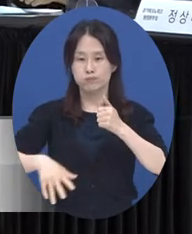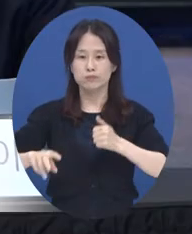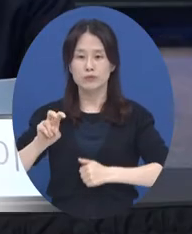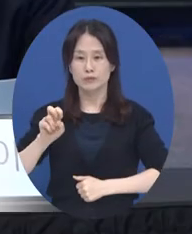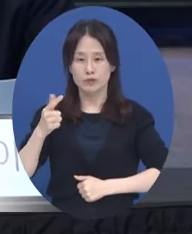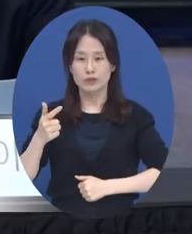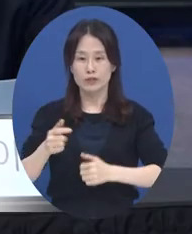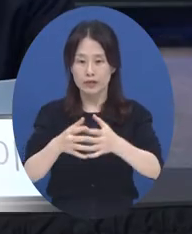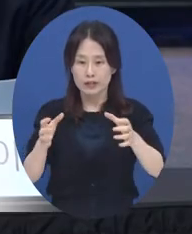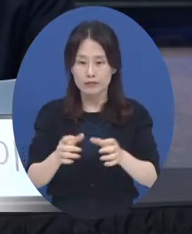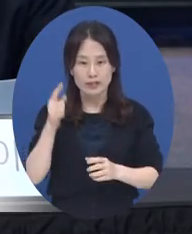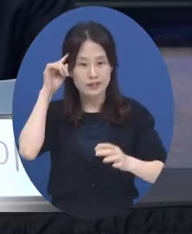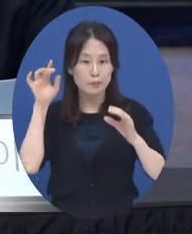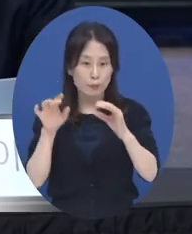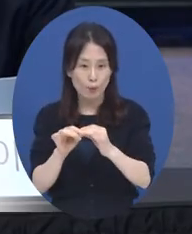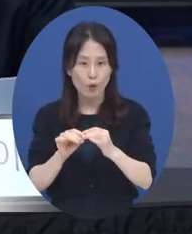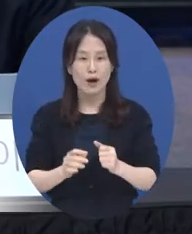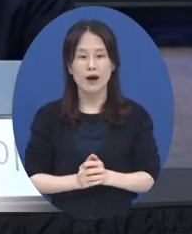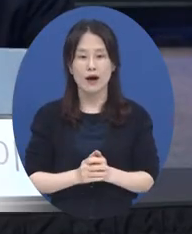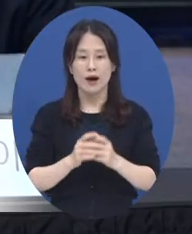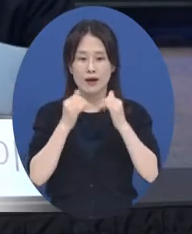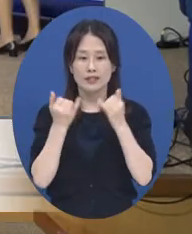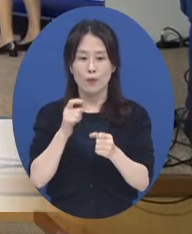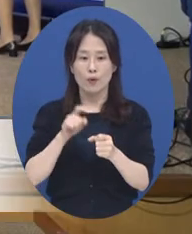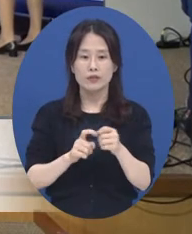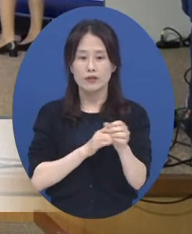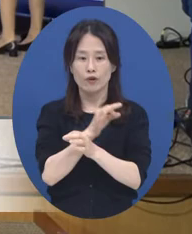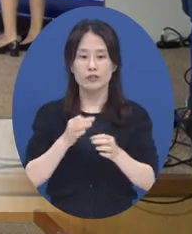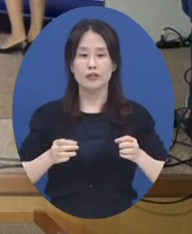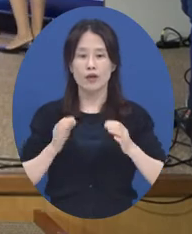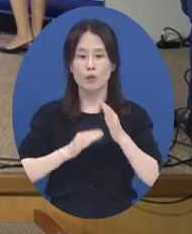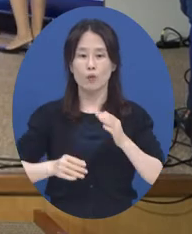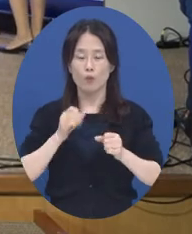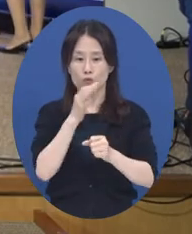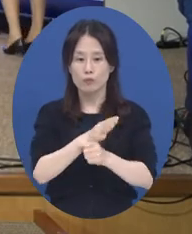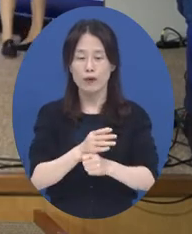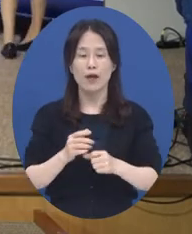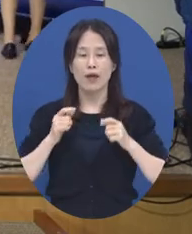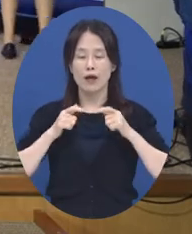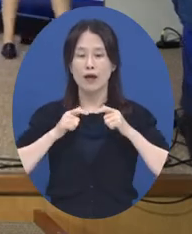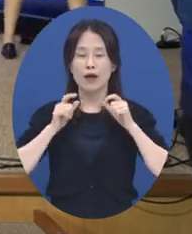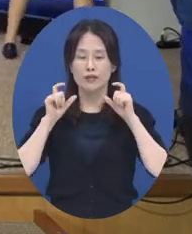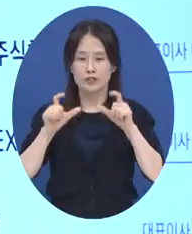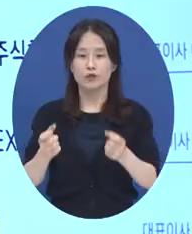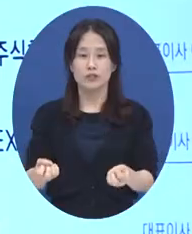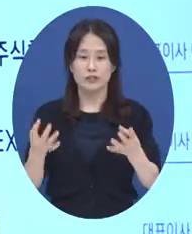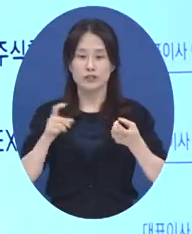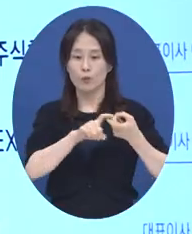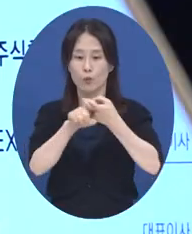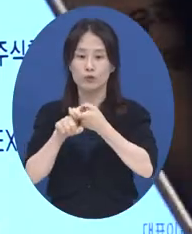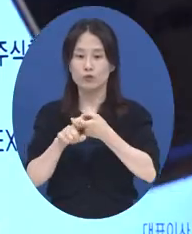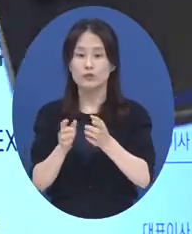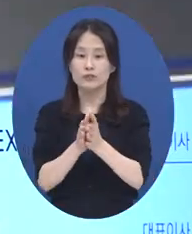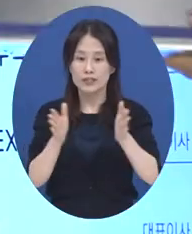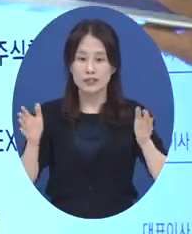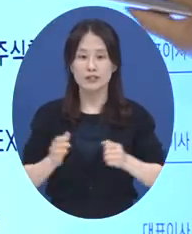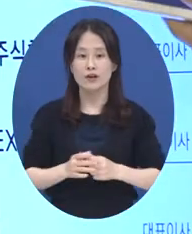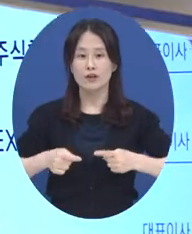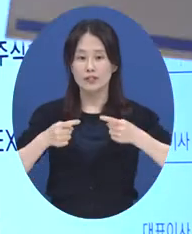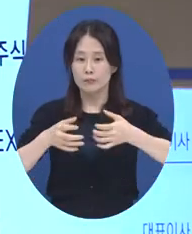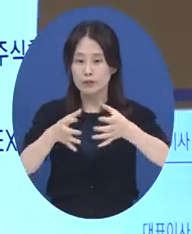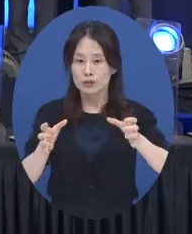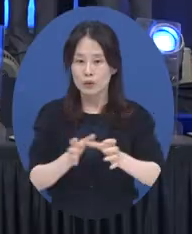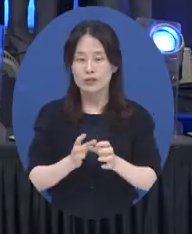공공기관이 뜻을 모아 사회적 경제 공공구매 활성화 선언식을 공동으로 열었습니다. 참여기관들은